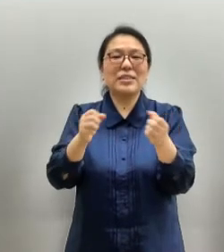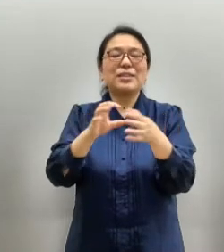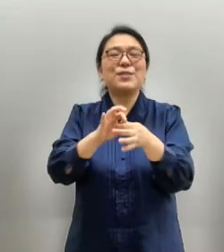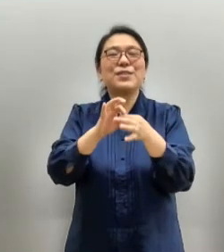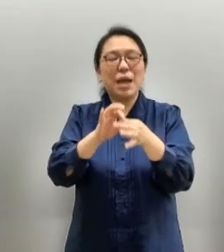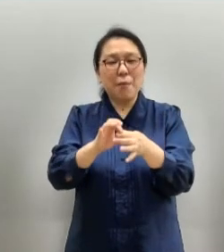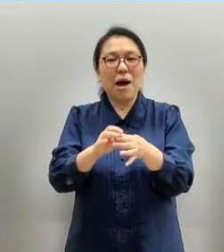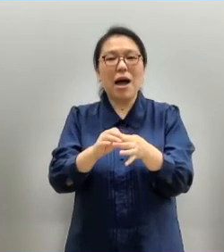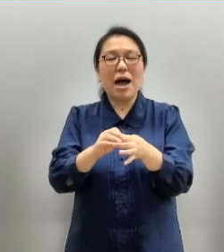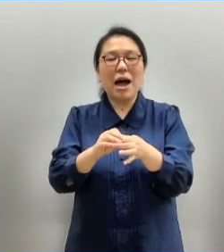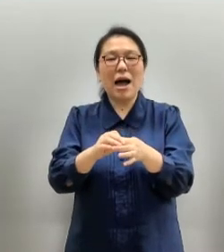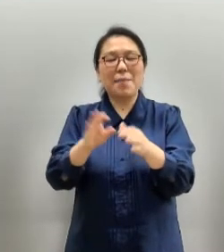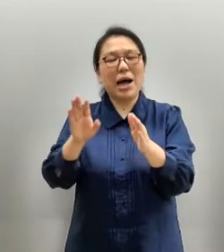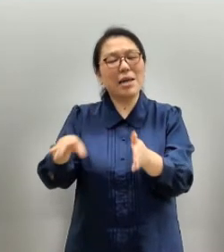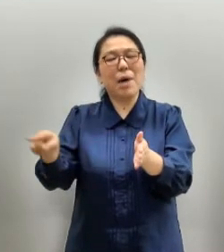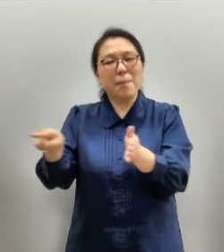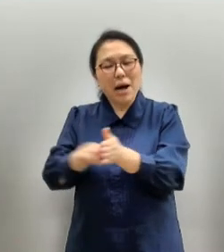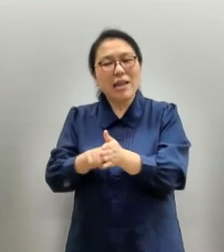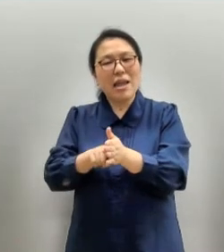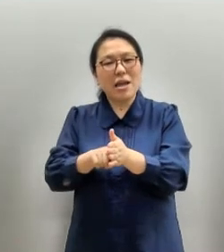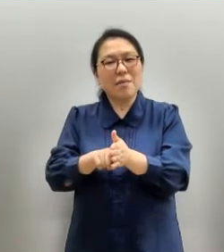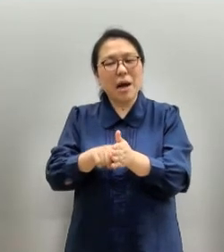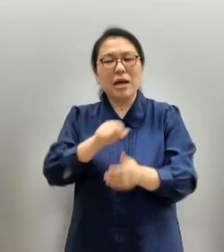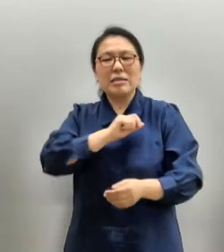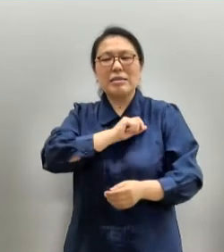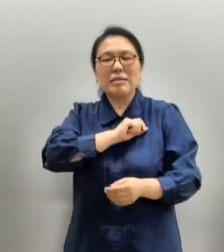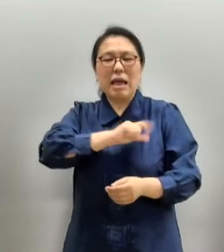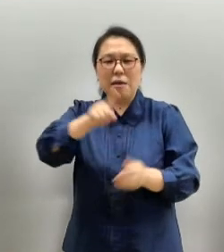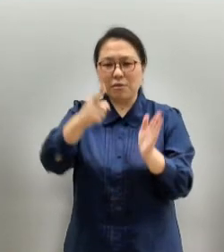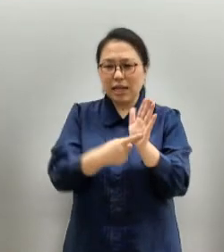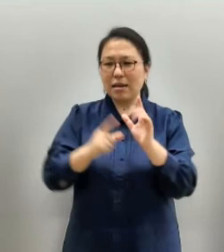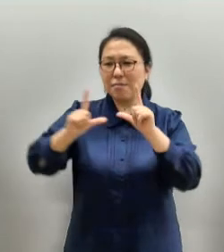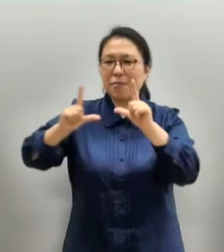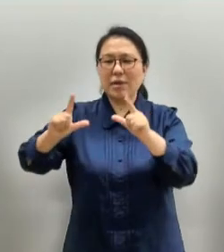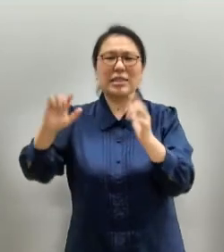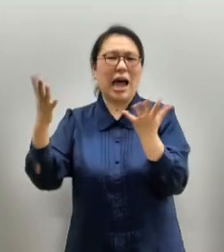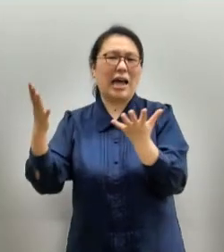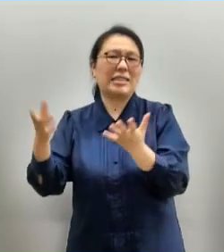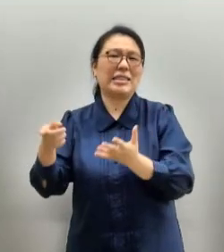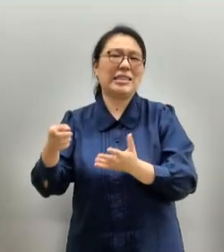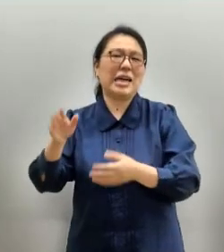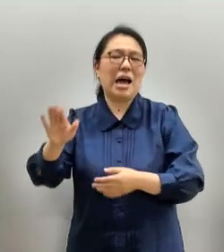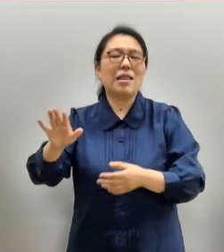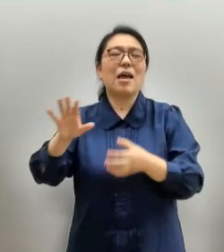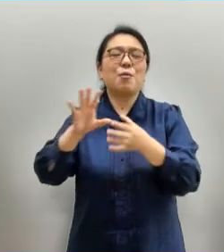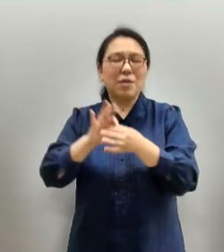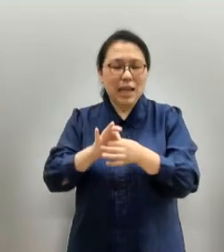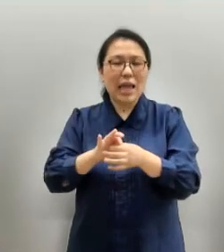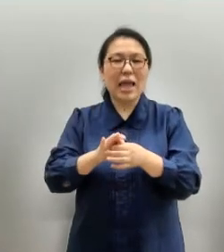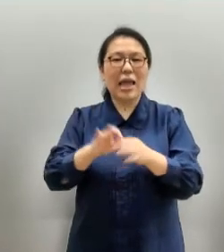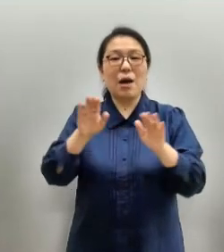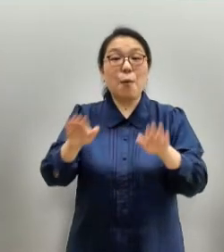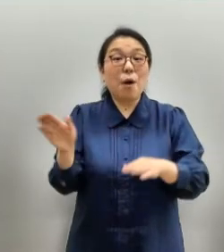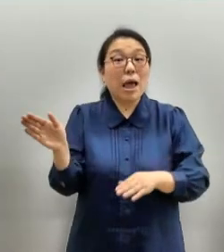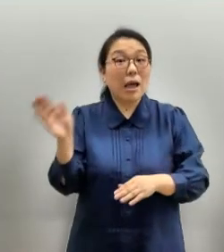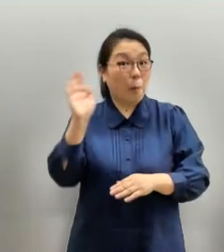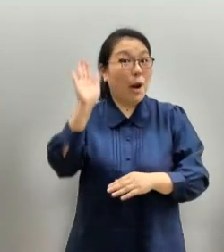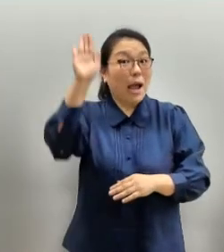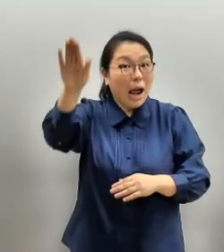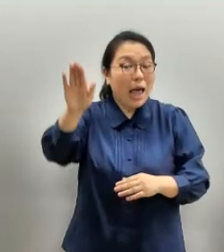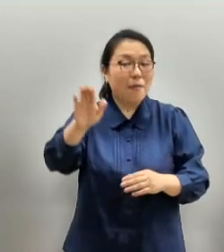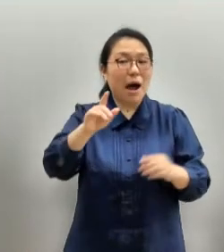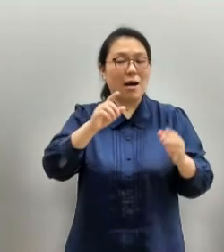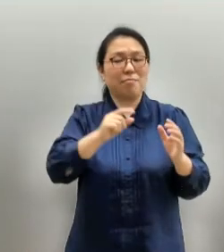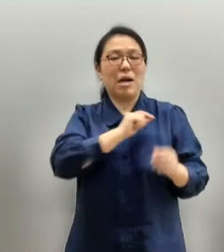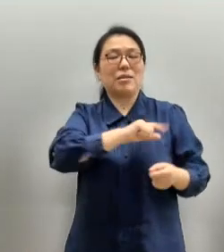ても、今まで積極的にですね、出てない部分もあったかと思いますので、それらを積極的にですね、出していくという趣旨でございます。もう